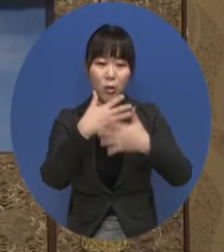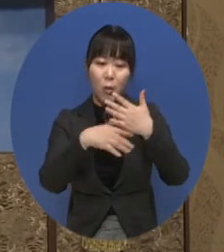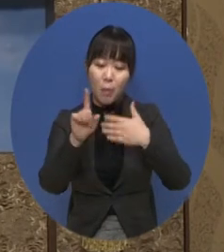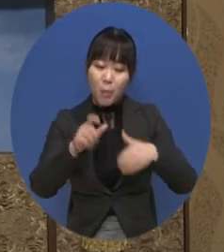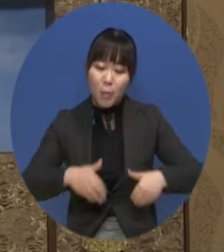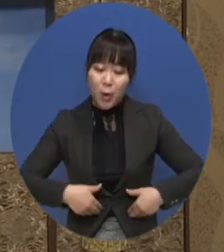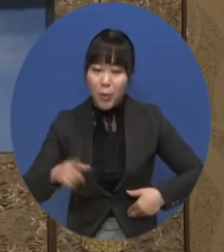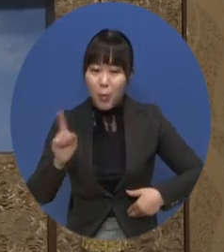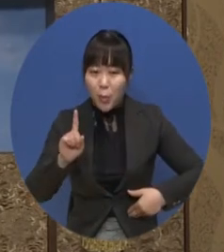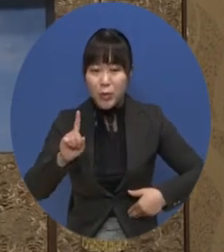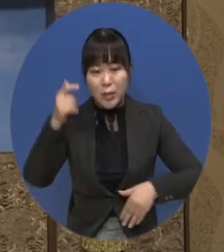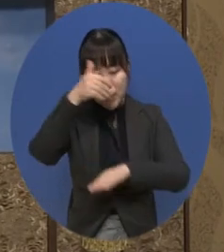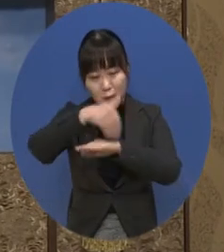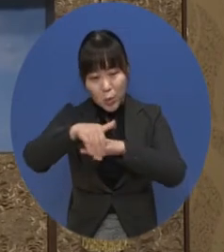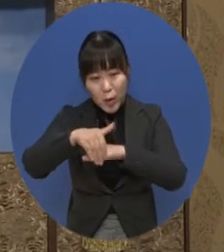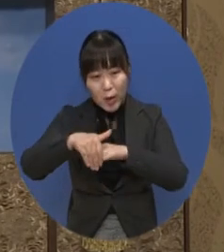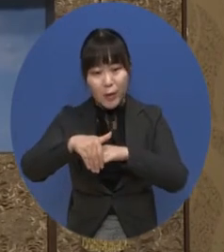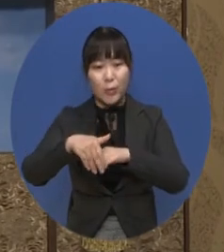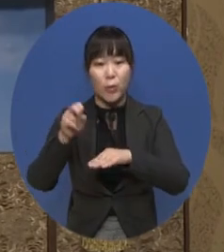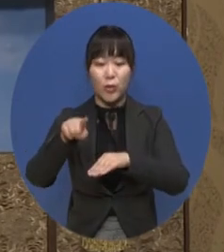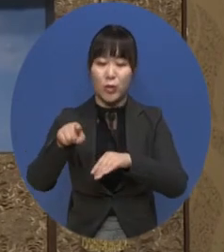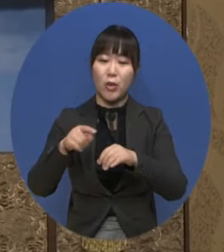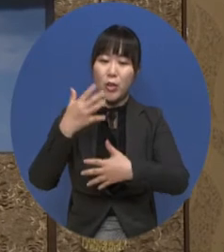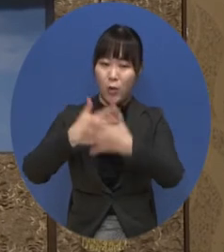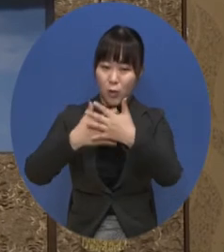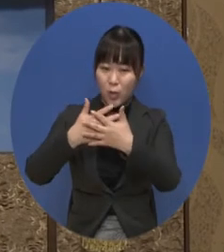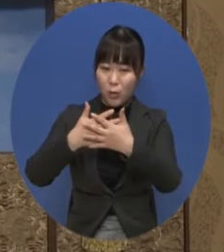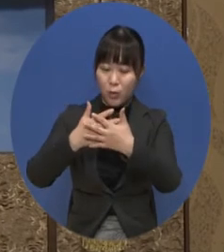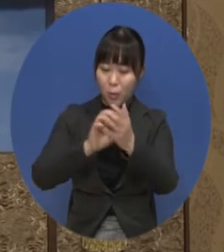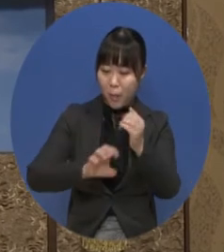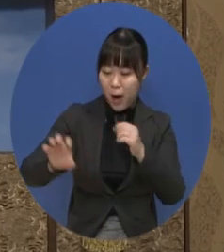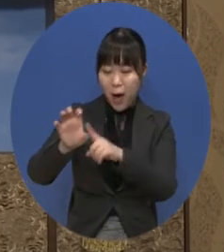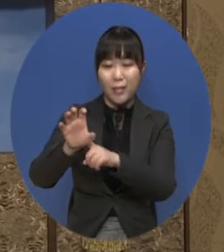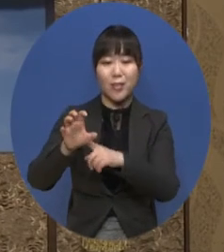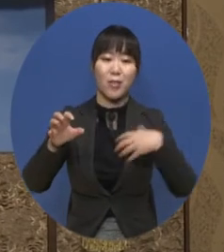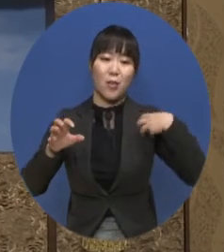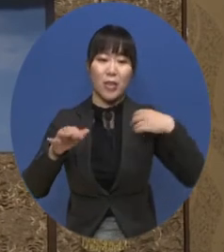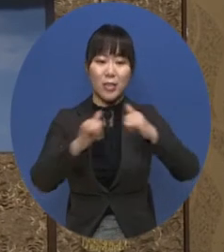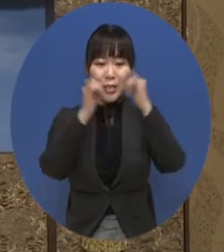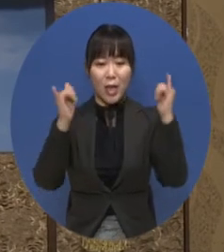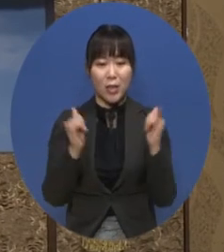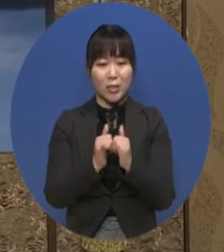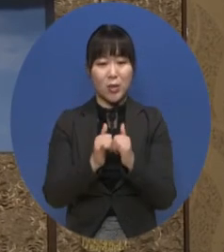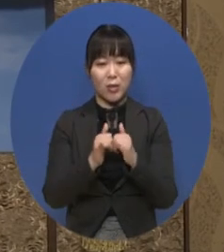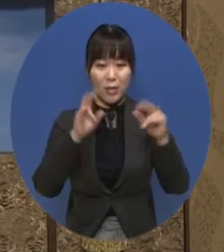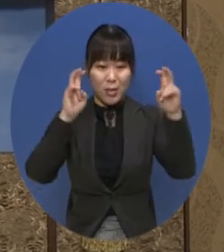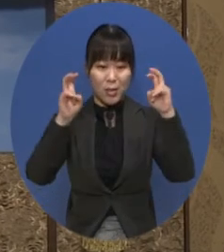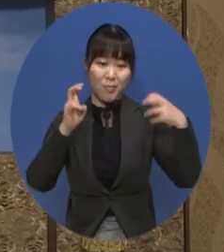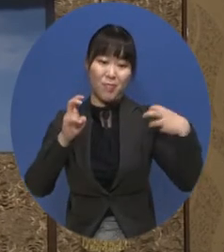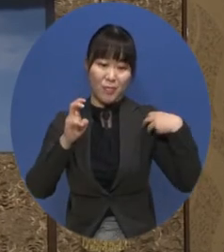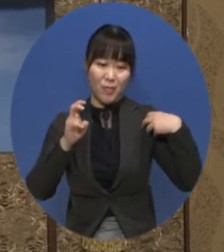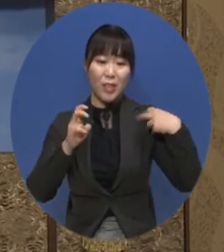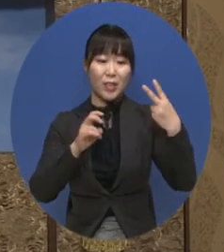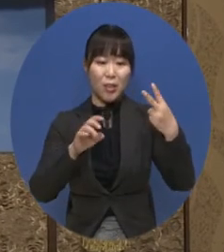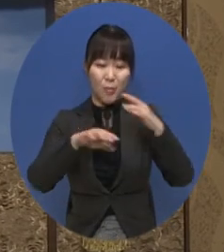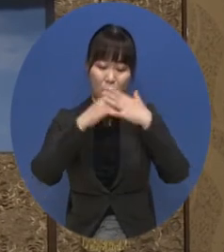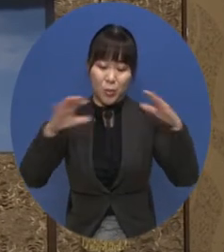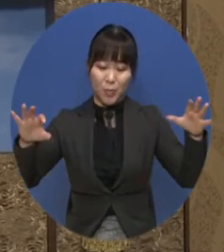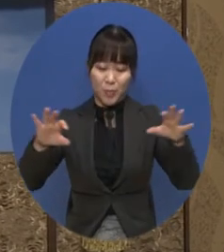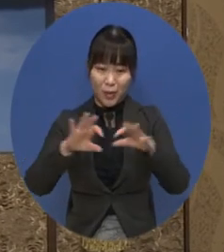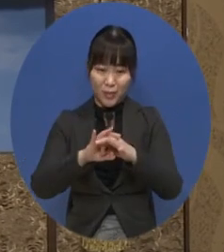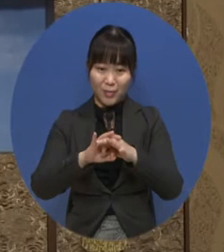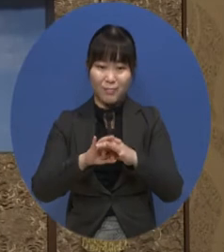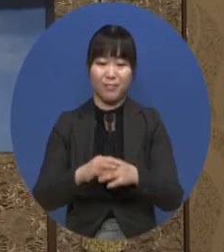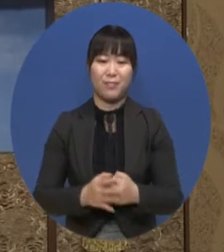필요한지 기획하는 역할 그리고 그거를 영상으로 구현하는 역할은 그 사회적 기업이 할 거거든요. 그래서 두 기업의